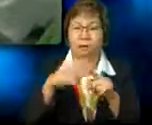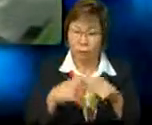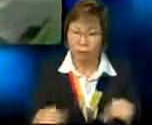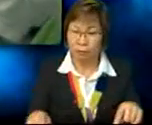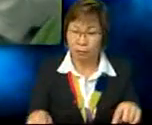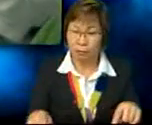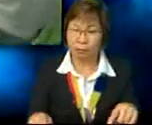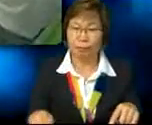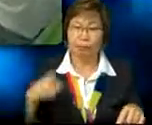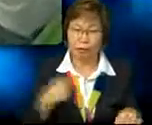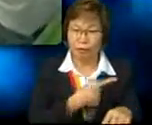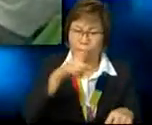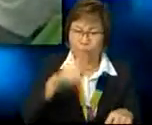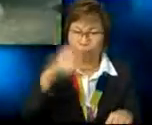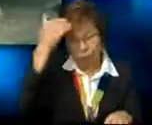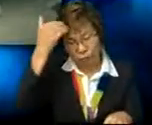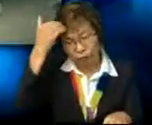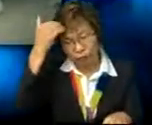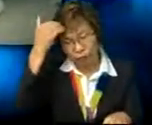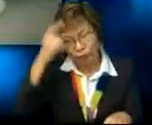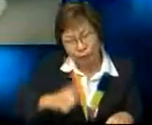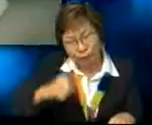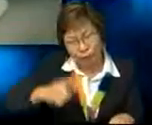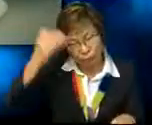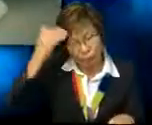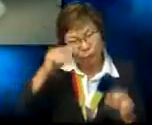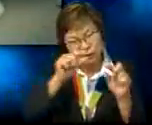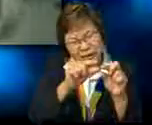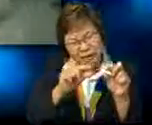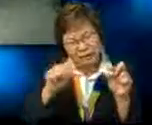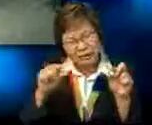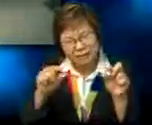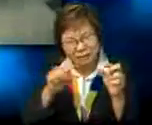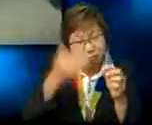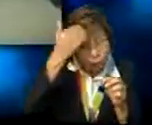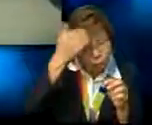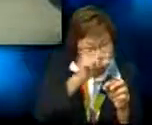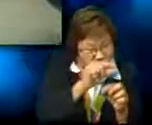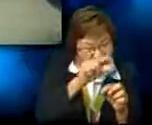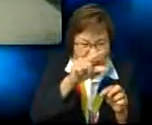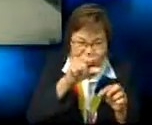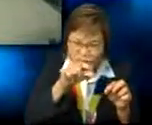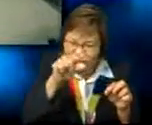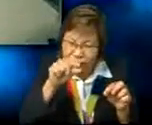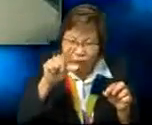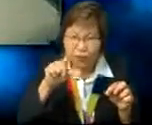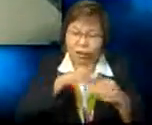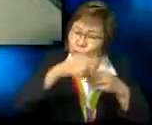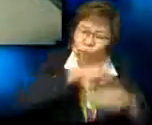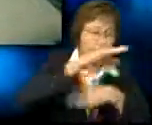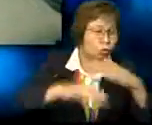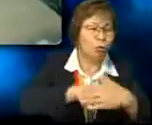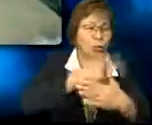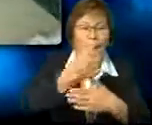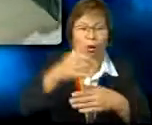tapi kita patut tahu sedikit sebanyak tentang semua hal